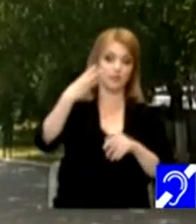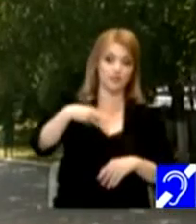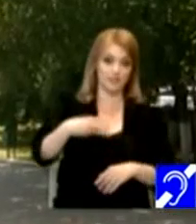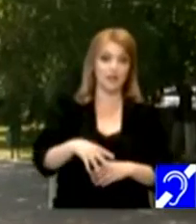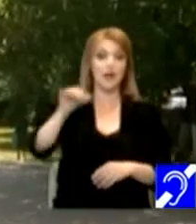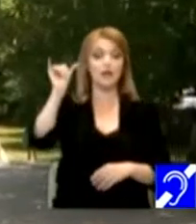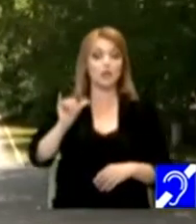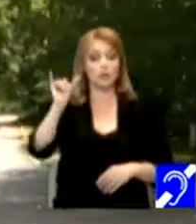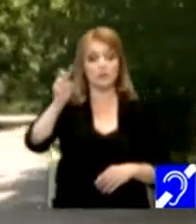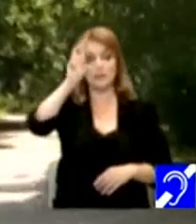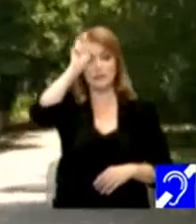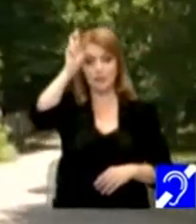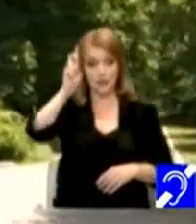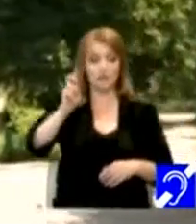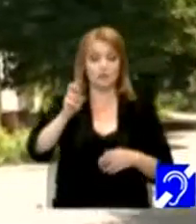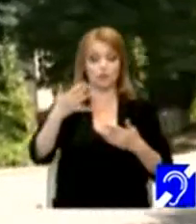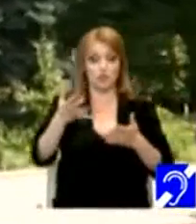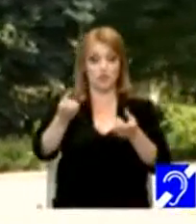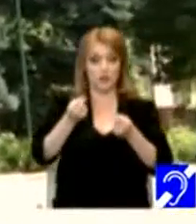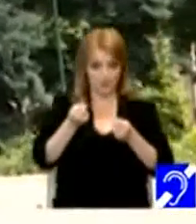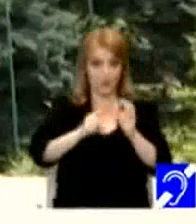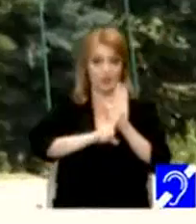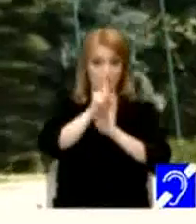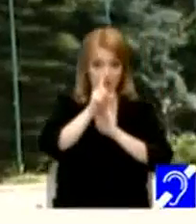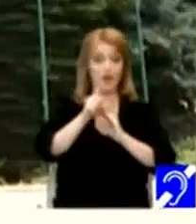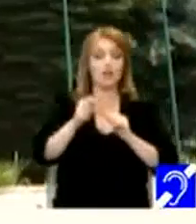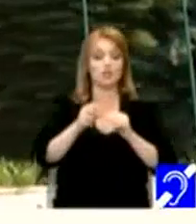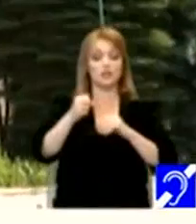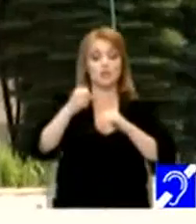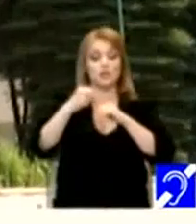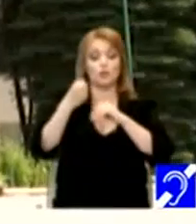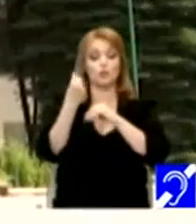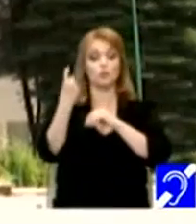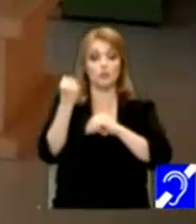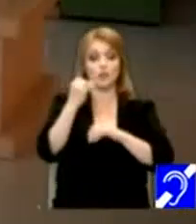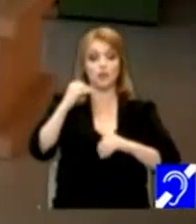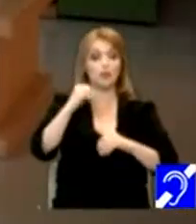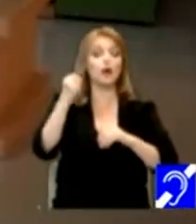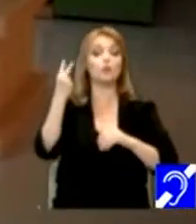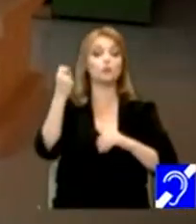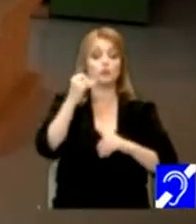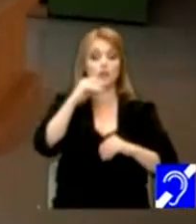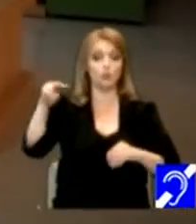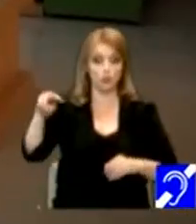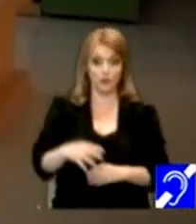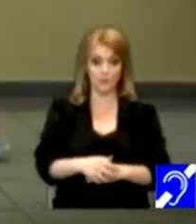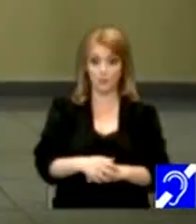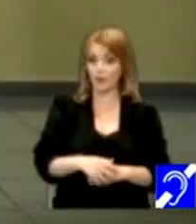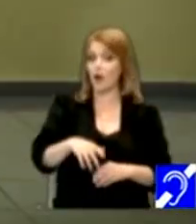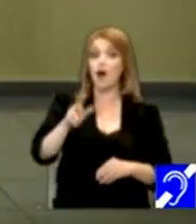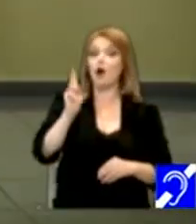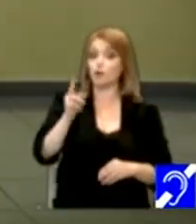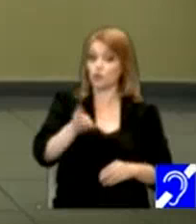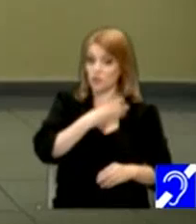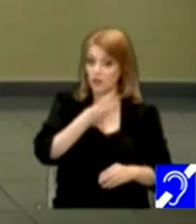La Universitatea de Stat, sesiunea de admitere începe pe 19 iulie, iar candidații trebuie să depună dosarele online. Abia după ce